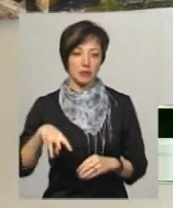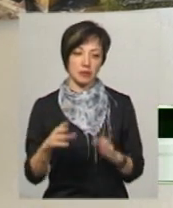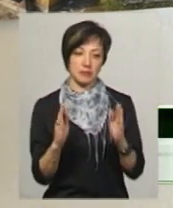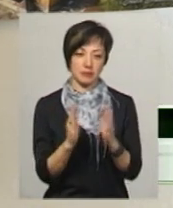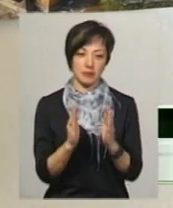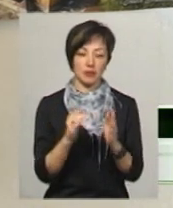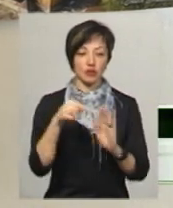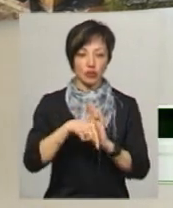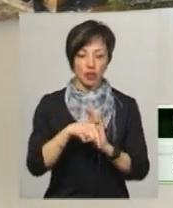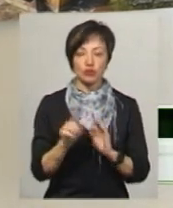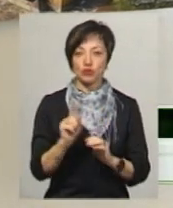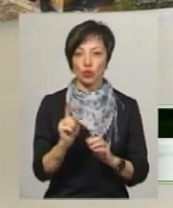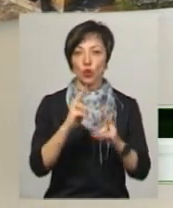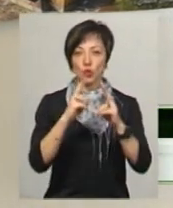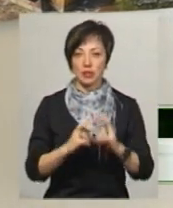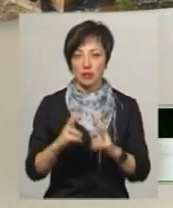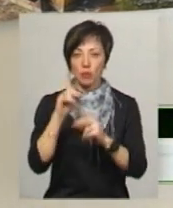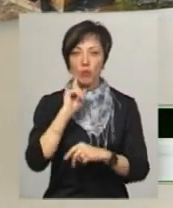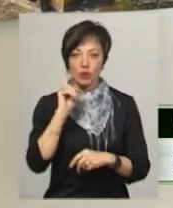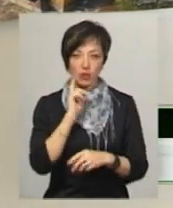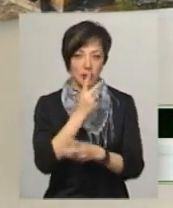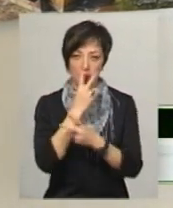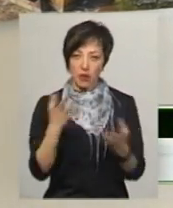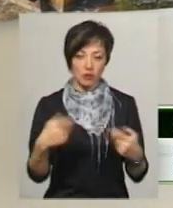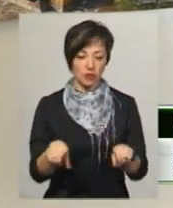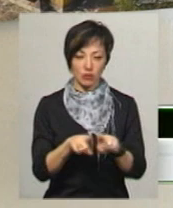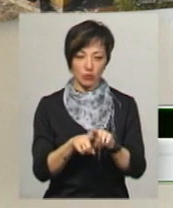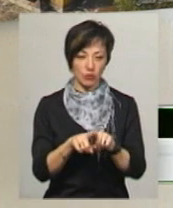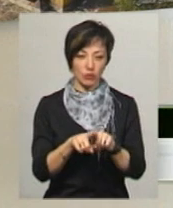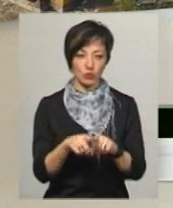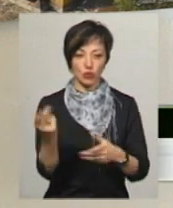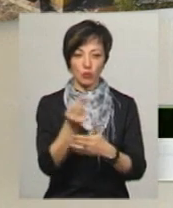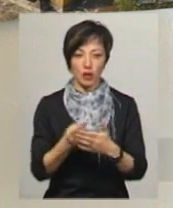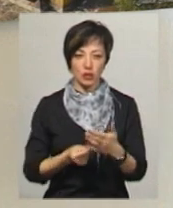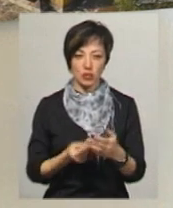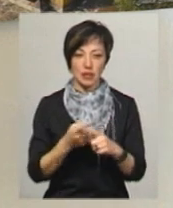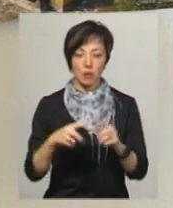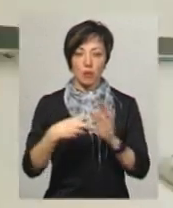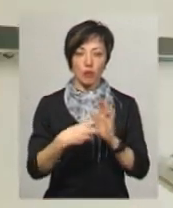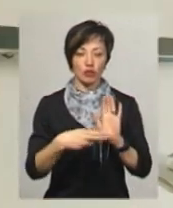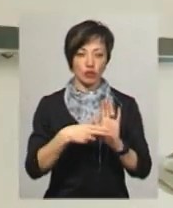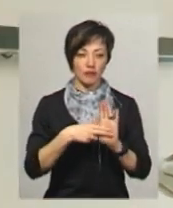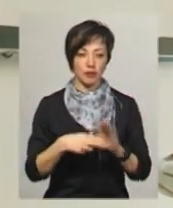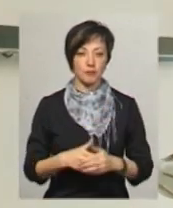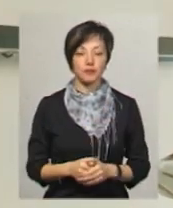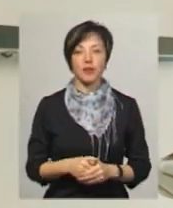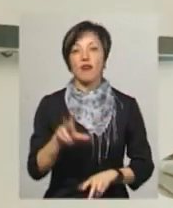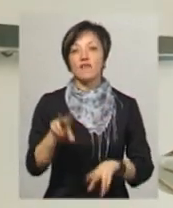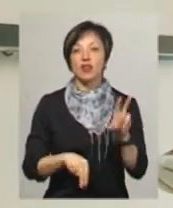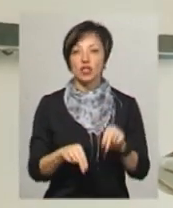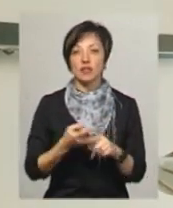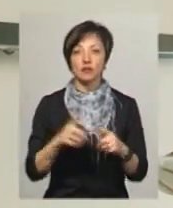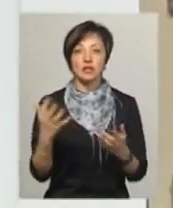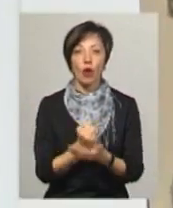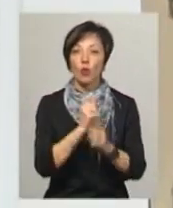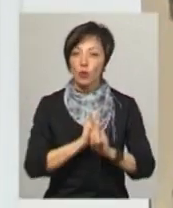всього-навсього, означає, що дослідники поки що не бачили цього зображення цієї поштівки. Дослідники вважають свою